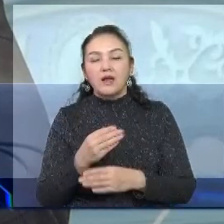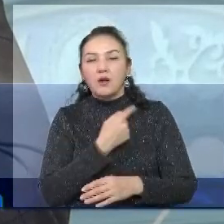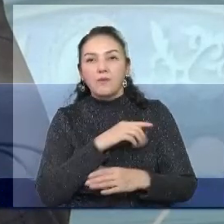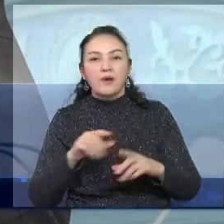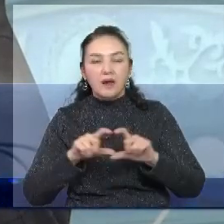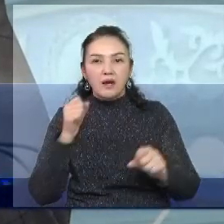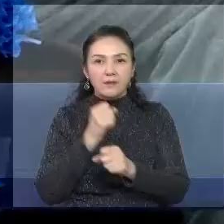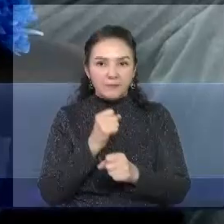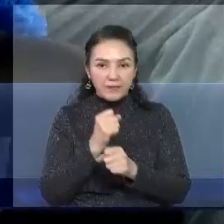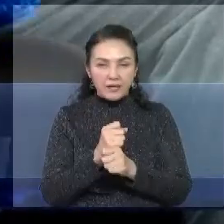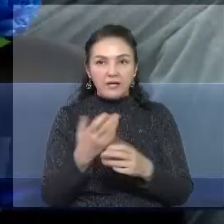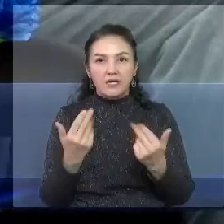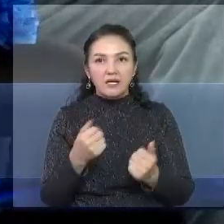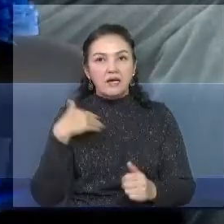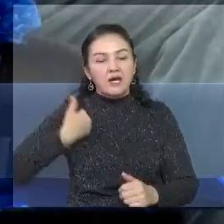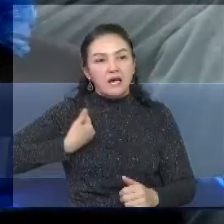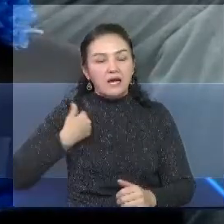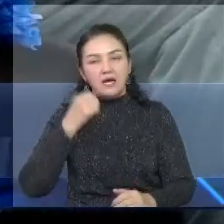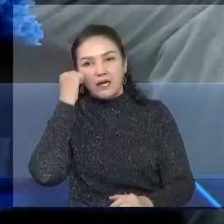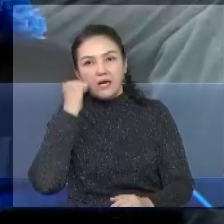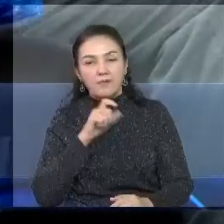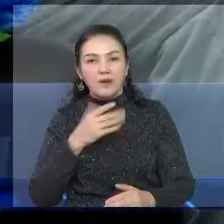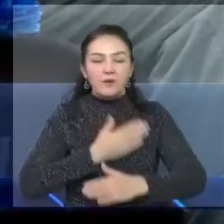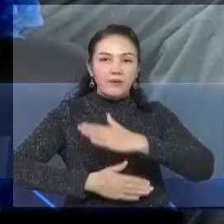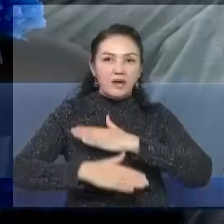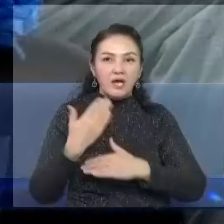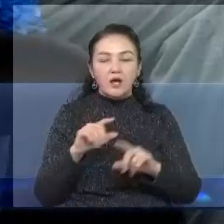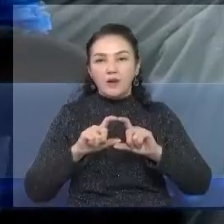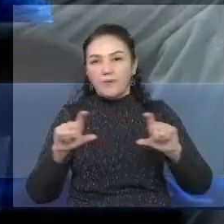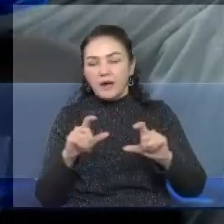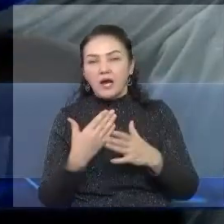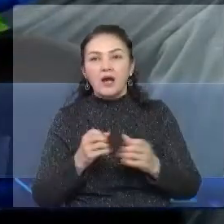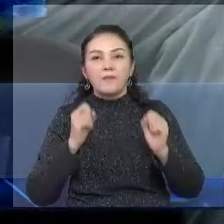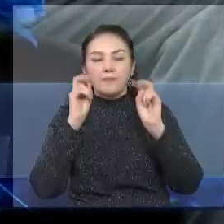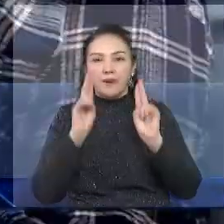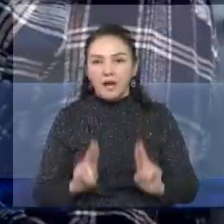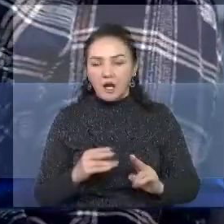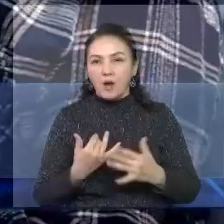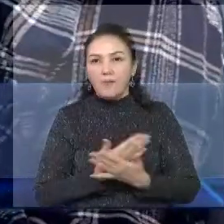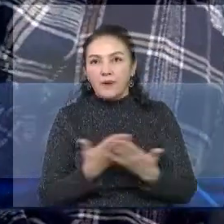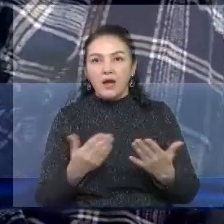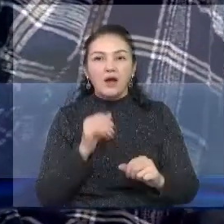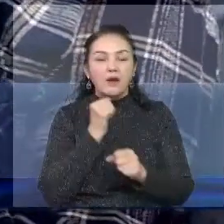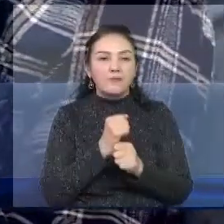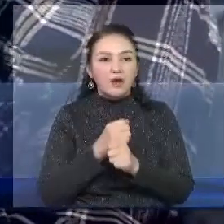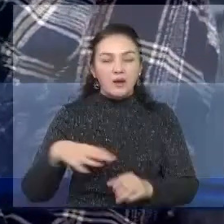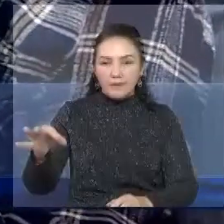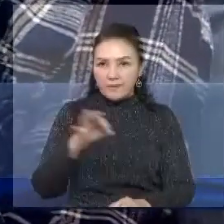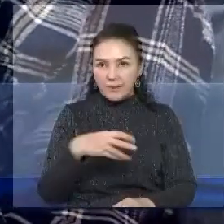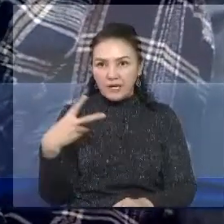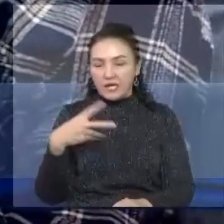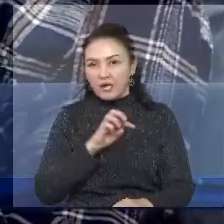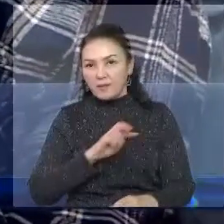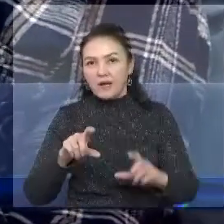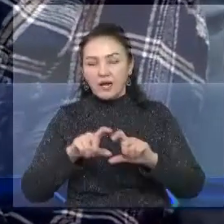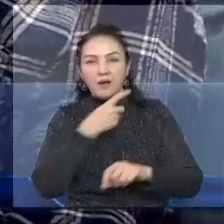мекеме жұмыс істейді. Я, жалғыз басты қарт азаматтар мен мүгедектерге стационар жағдайында арнаулы әлеуметтік қызмет көрсету үшін облыста 2